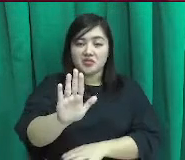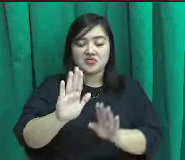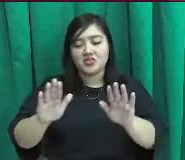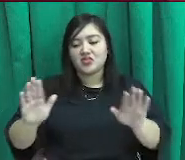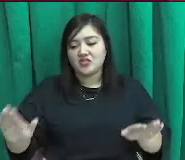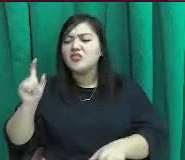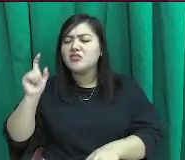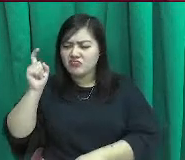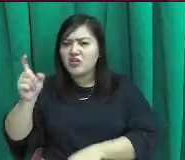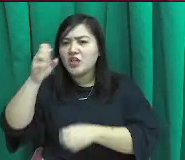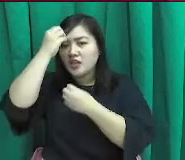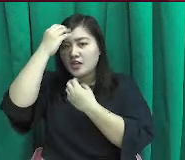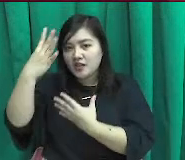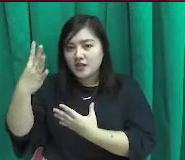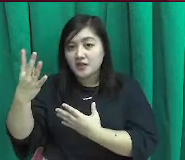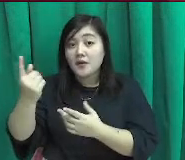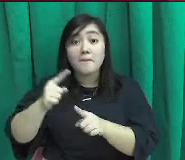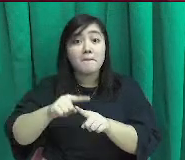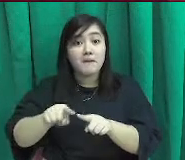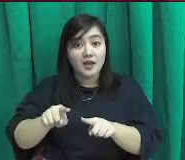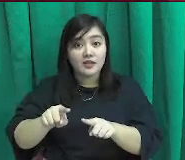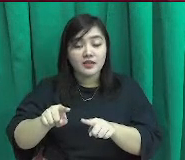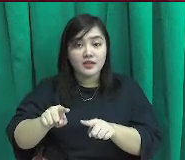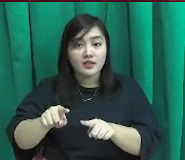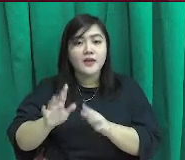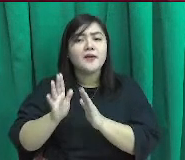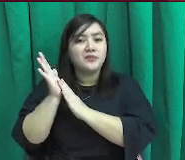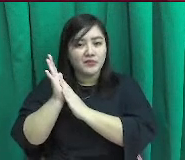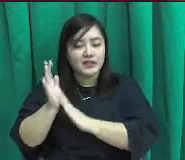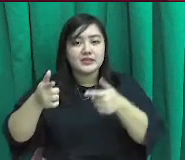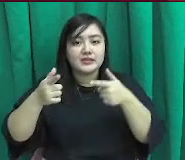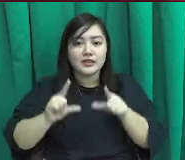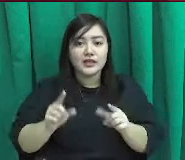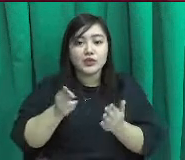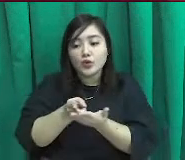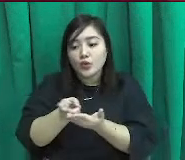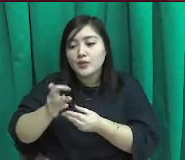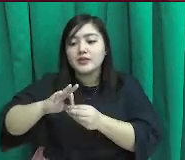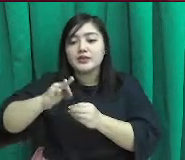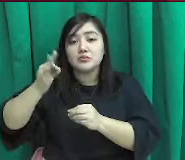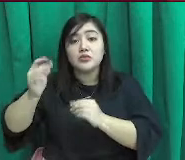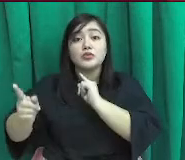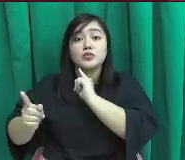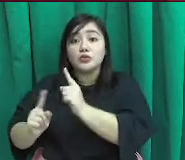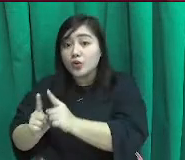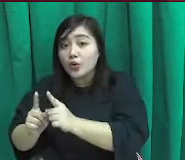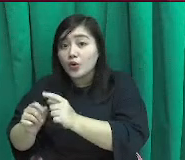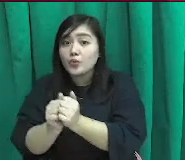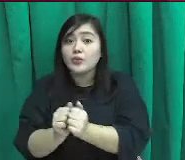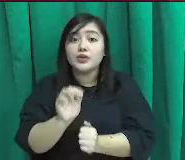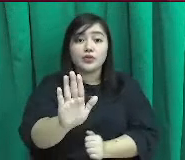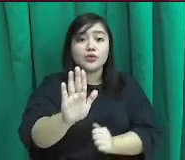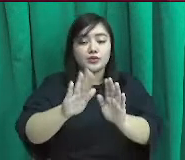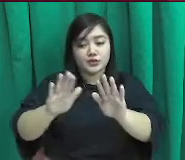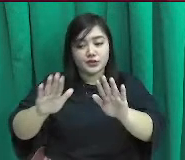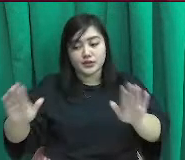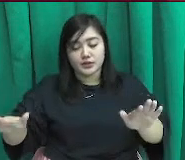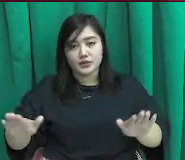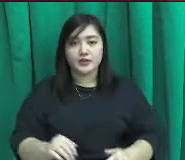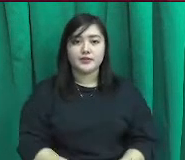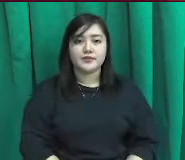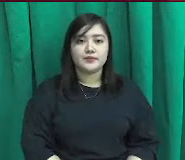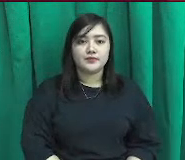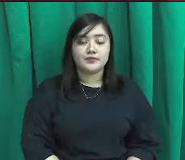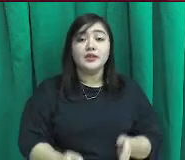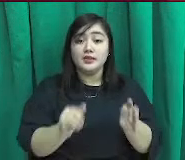you teach him. Yeah. Kaya nga napaka-importante na every dealing of the family, from the start and from the end, may panalangin.